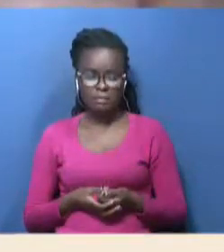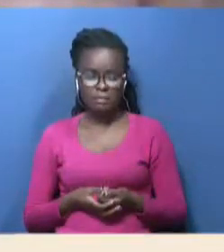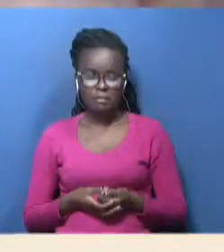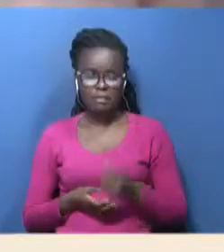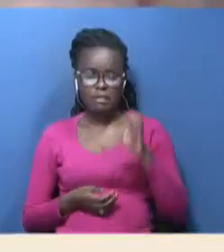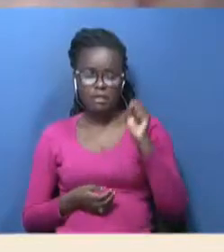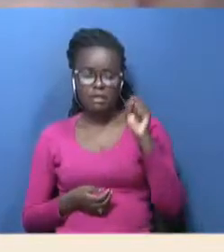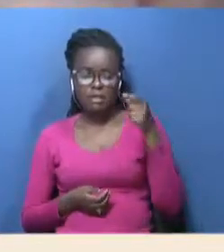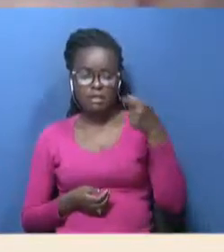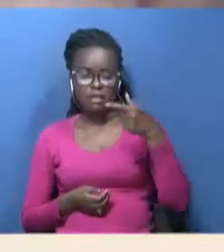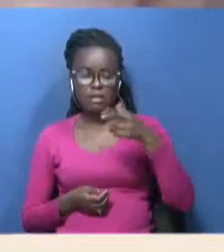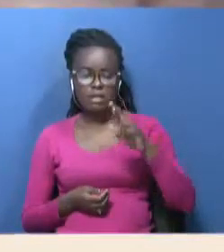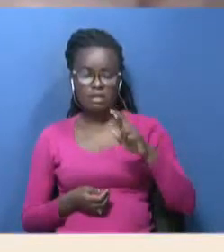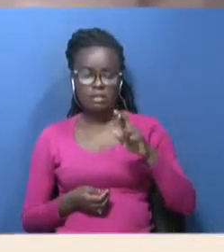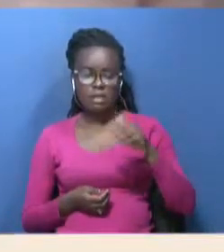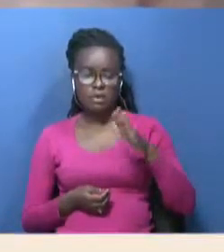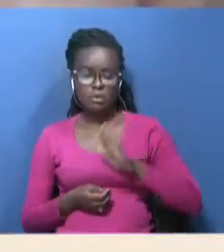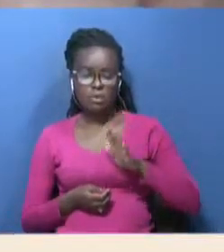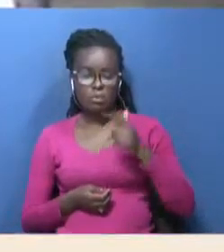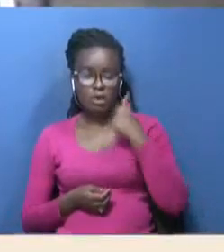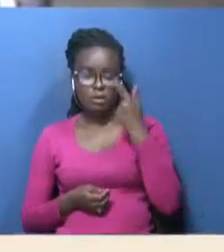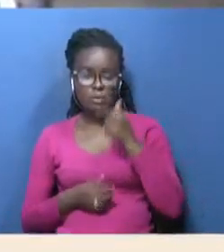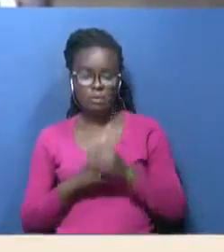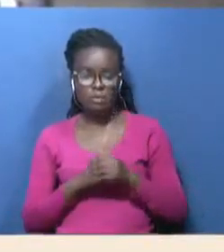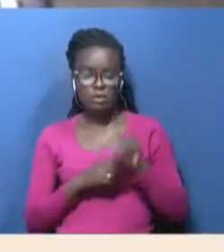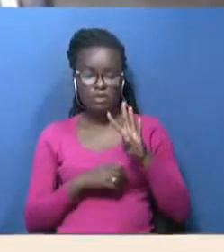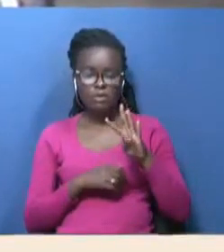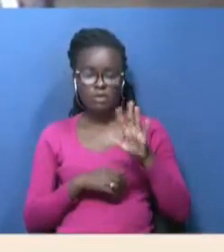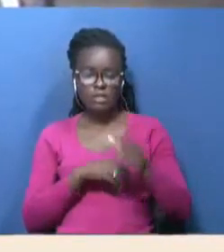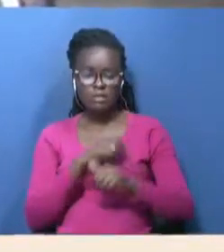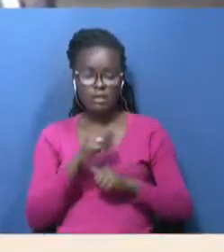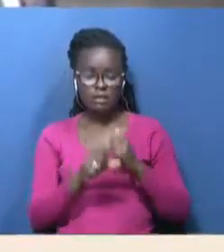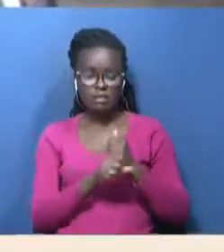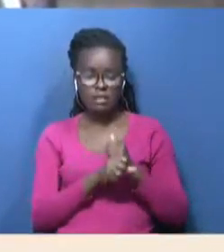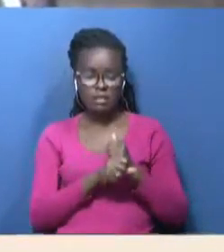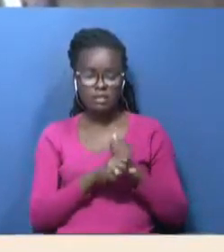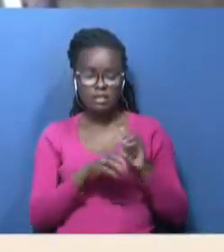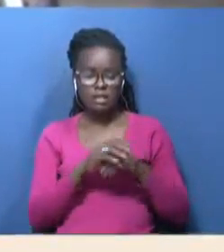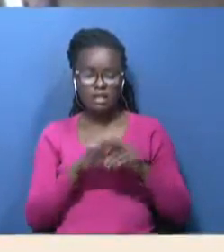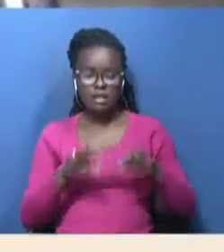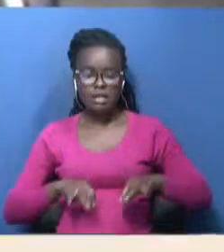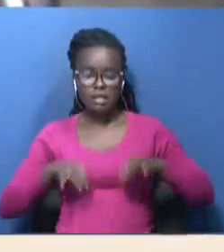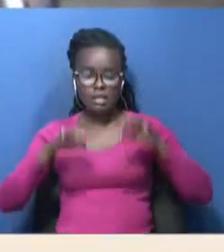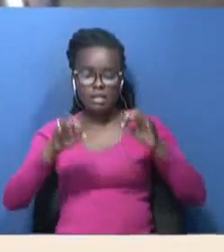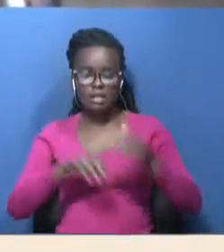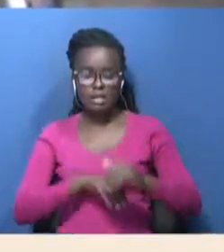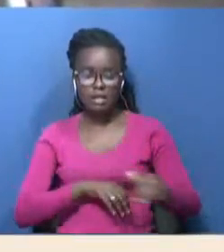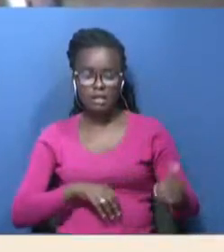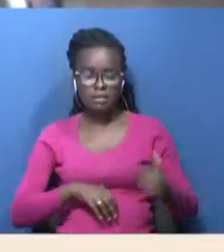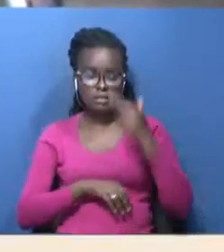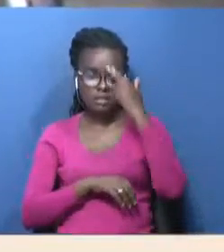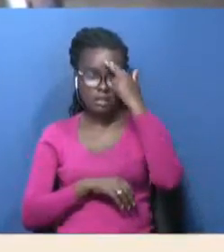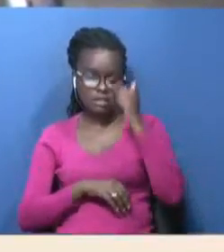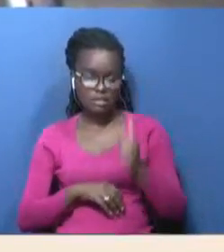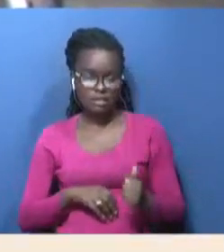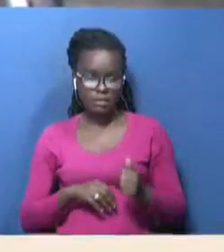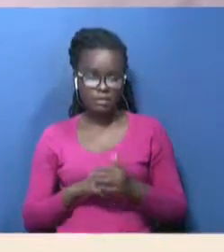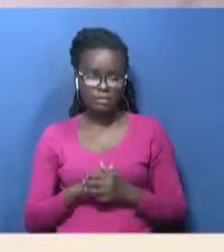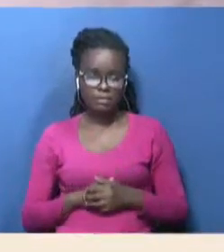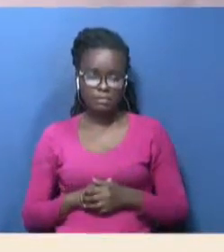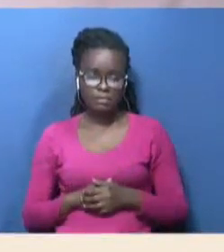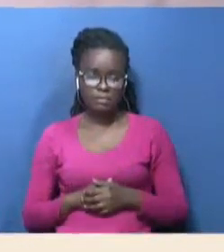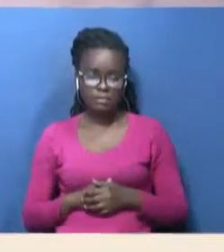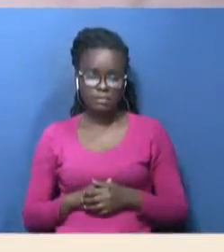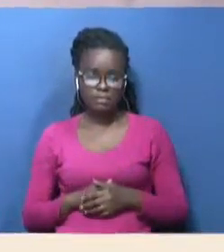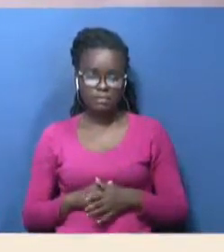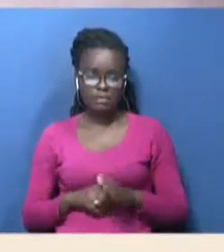Esther Wambui mutumia wa ũkũrũ wa mĩaka 45 kuma mwena wa Kitengela kaunti-ini ya Kajiado atigĩtwo